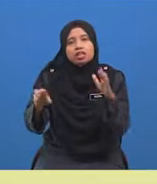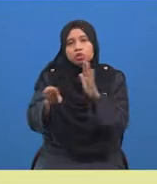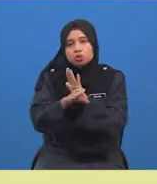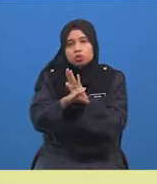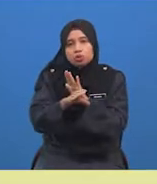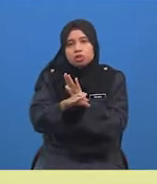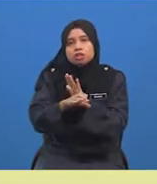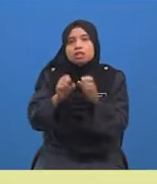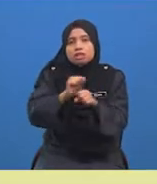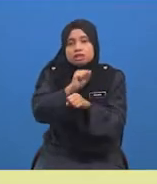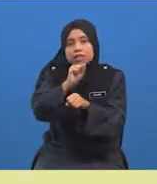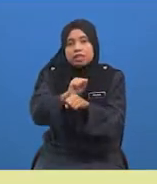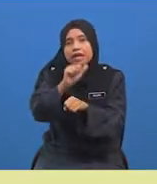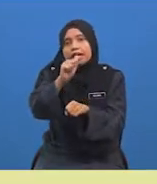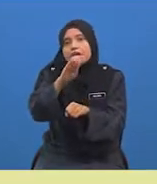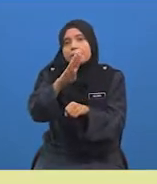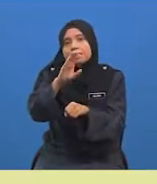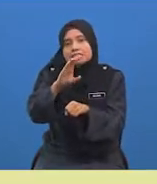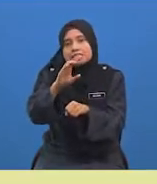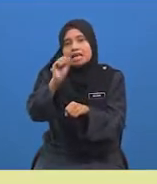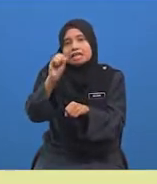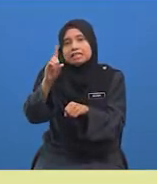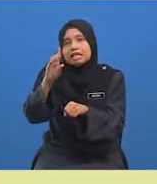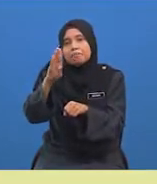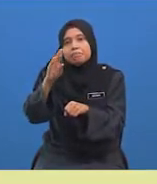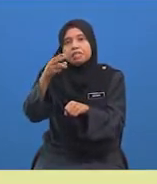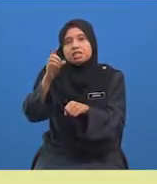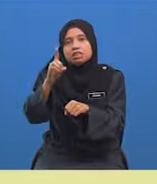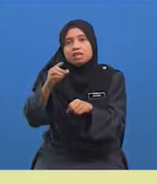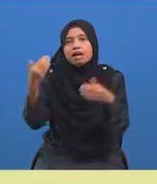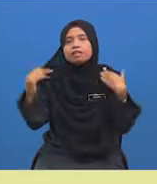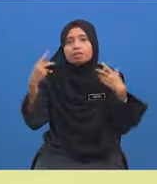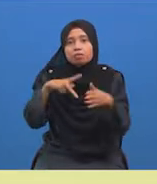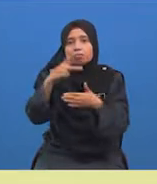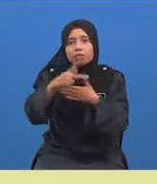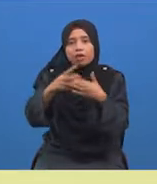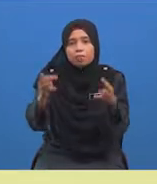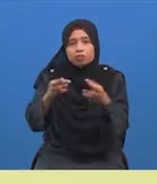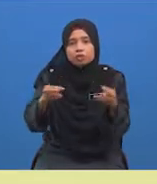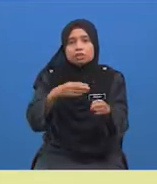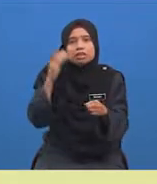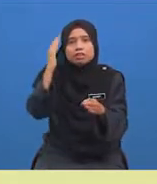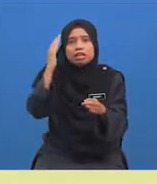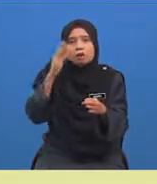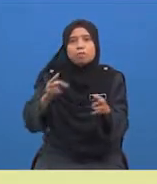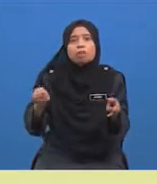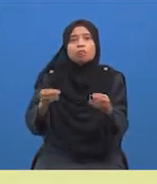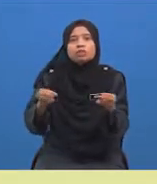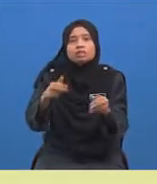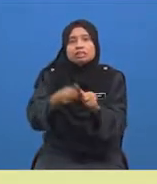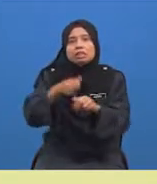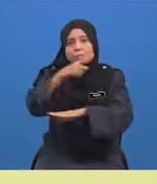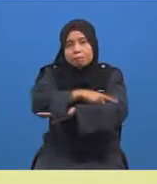Contohnya, syarikat ABC Sdn Bhd mengadakan program meditasi dan ceramah motivasi setiap hari Rabu